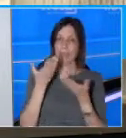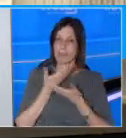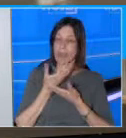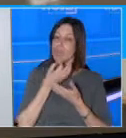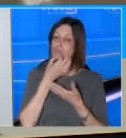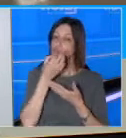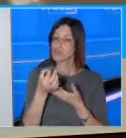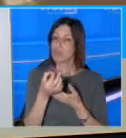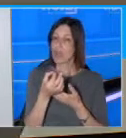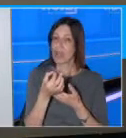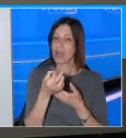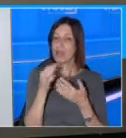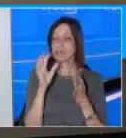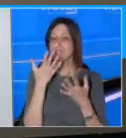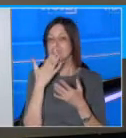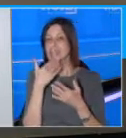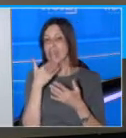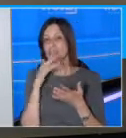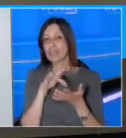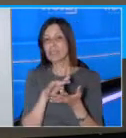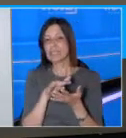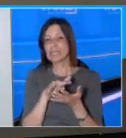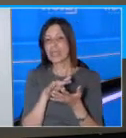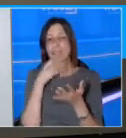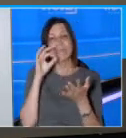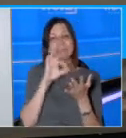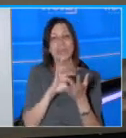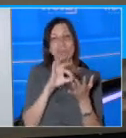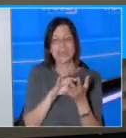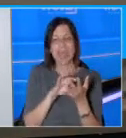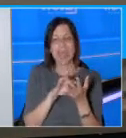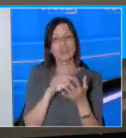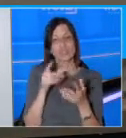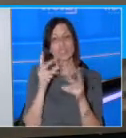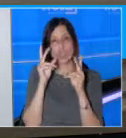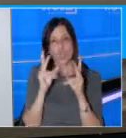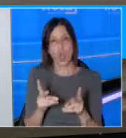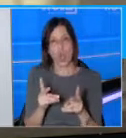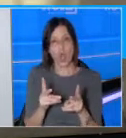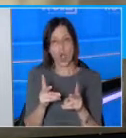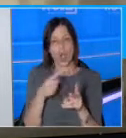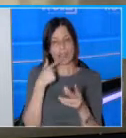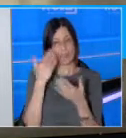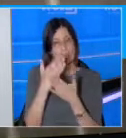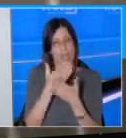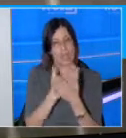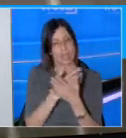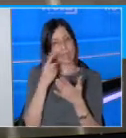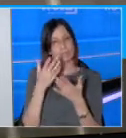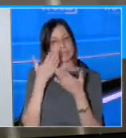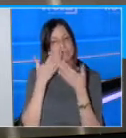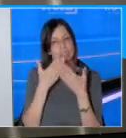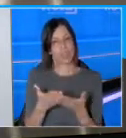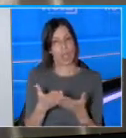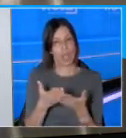השאלה, פרופסור רבי, האם ישראל שנמצאת באיזושהי נקודה שבה היא יכולה להתנות את הסיוע